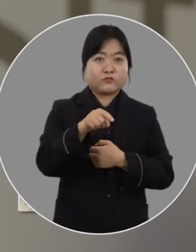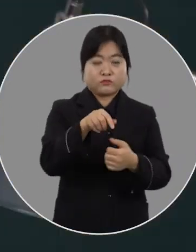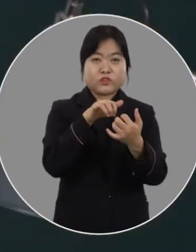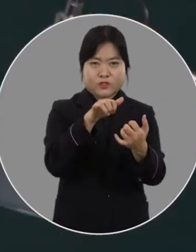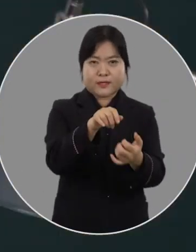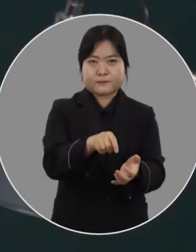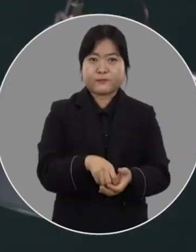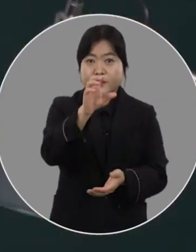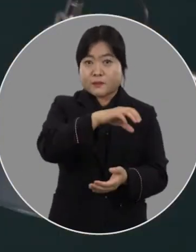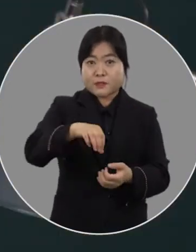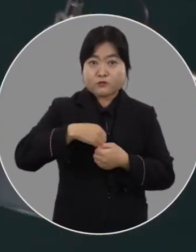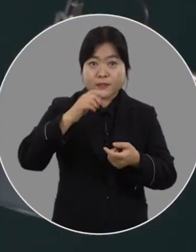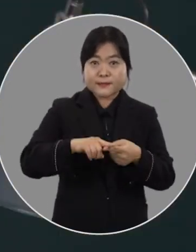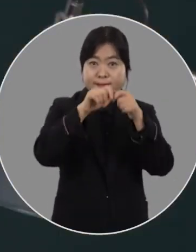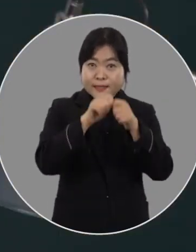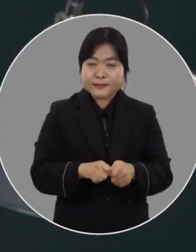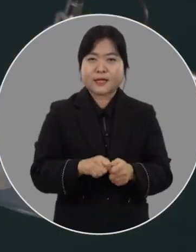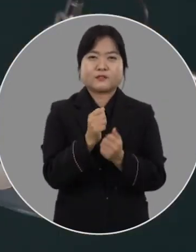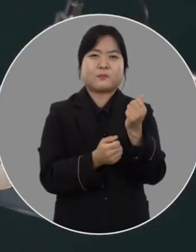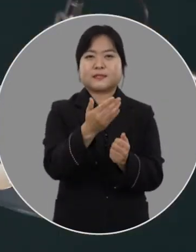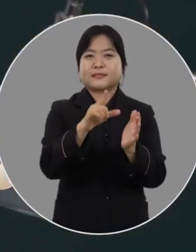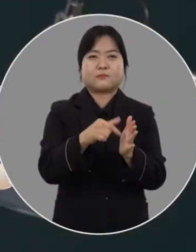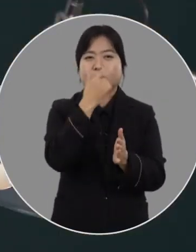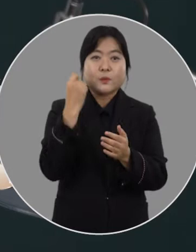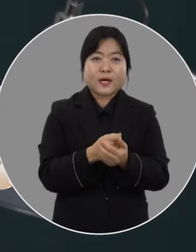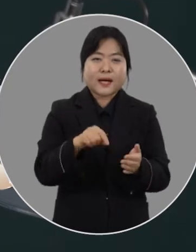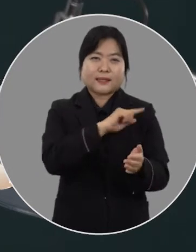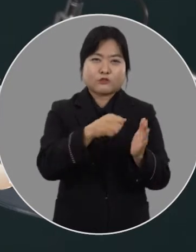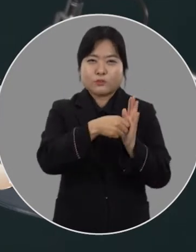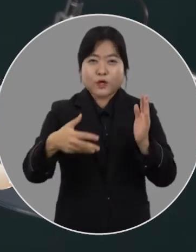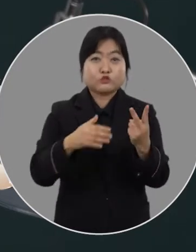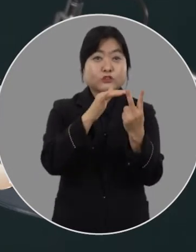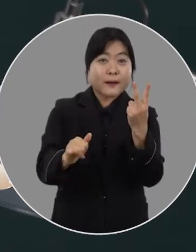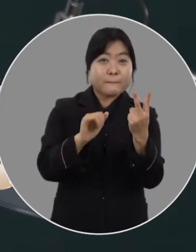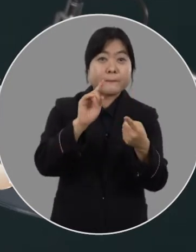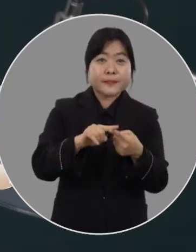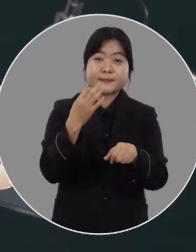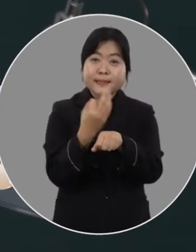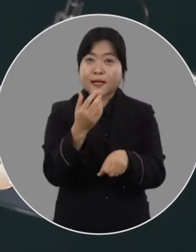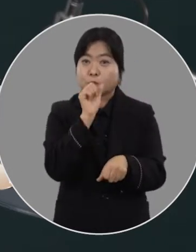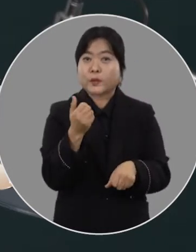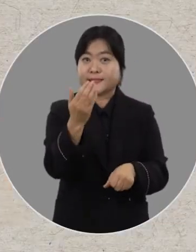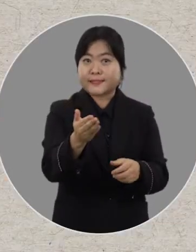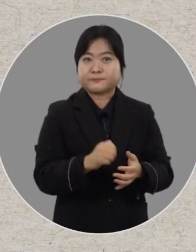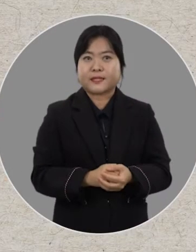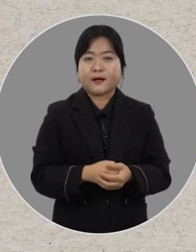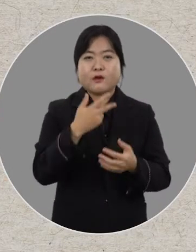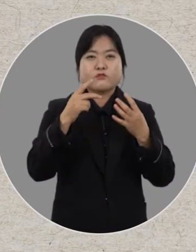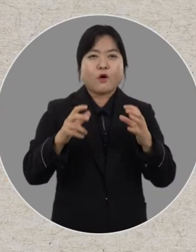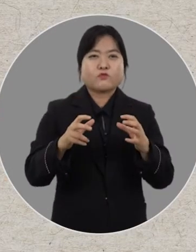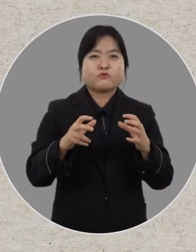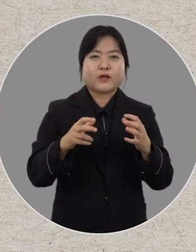전쟁이었는데요. 십자군에 대해서 자세하게 말씀드릴 시간은 없고 가장 유명한 두 주인공만 잠깐 소개해 드리겠습니다.